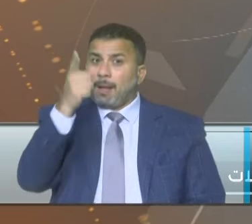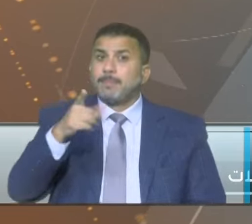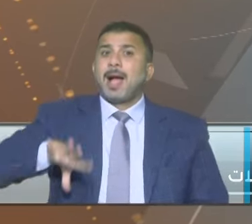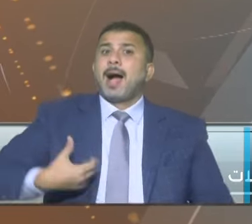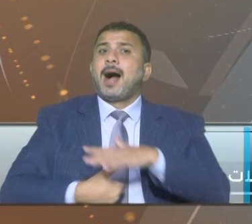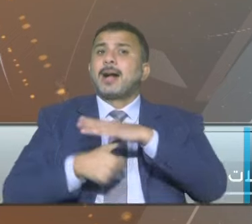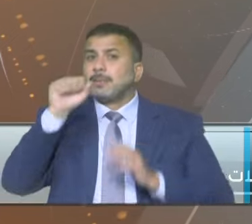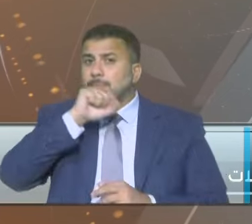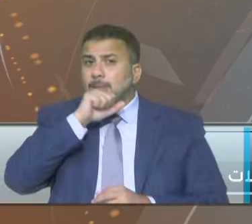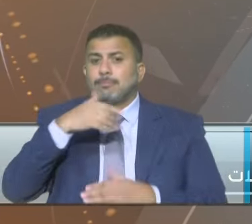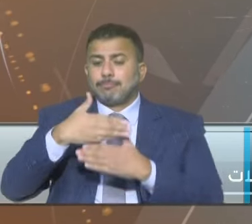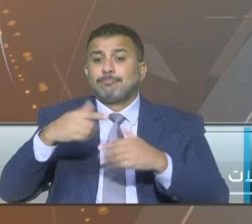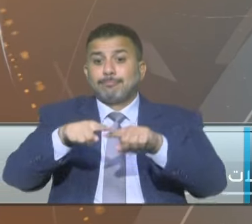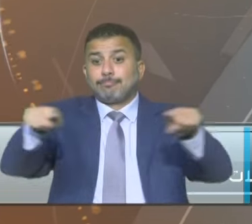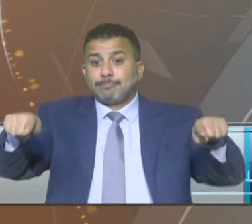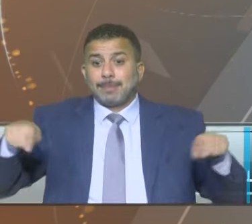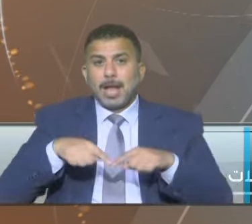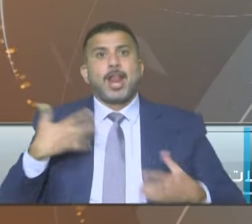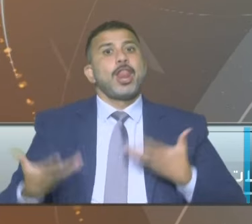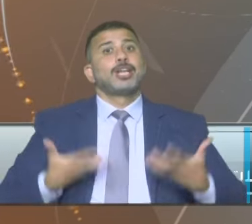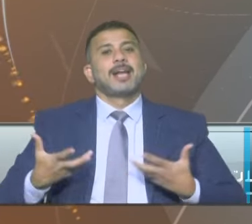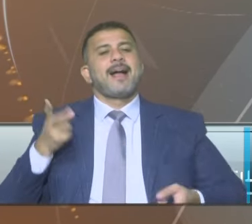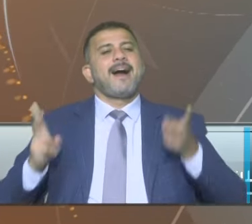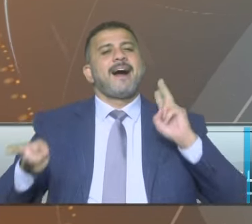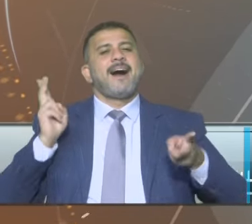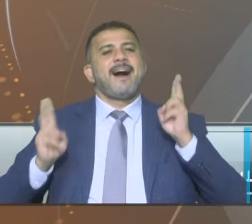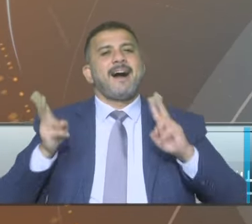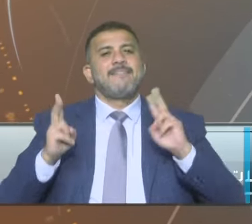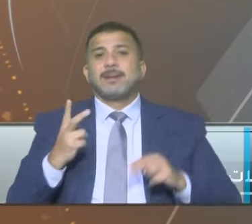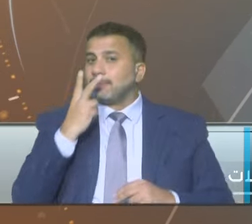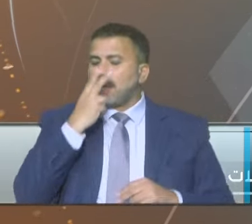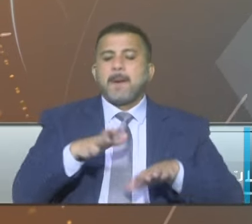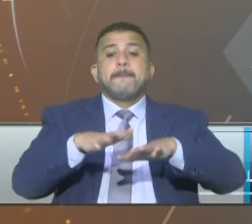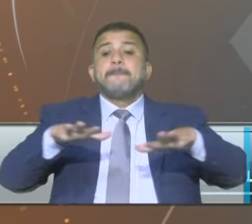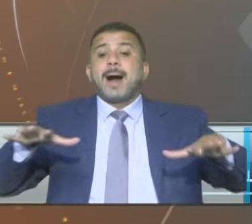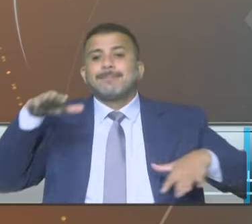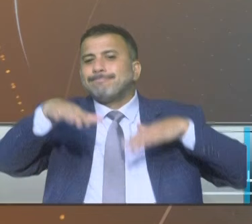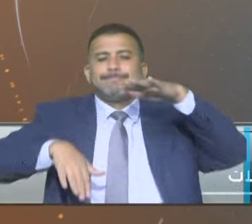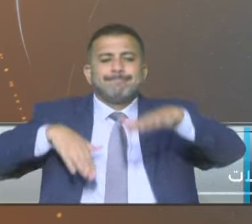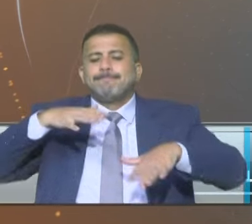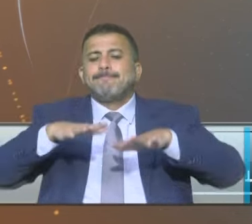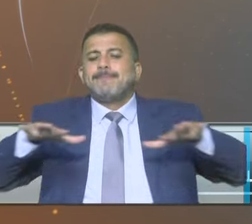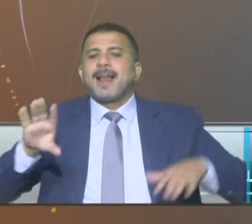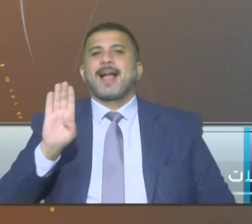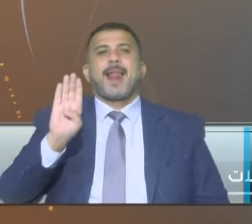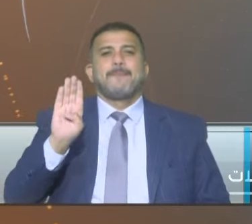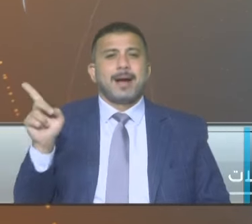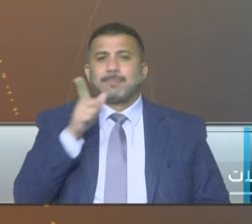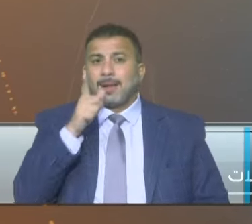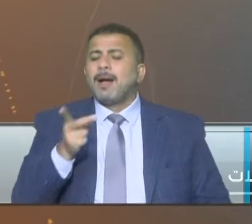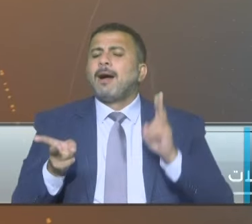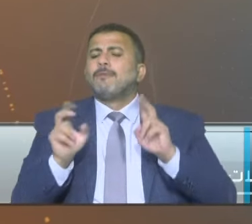حاكم شارقه بتشييد ساحه للانشطه والاحتفالات مطله على بحر كلباء لتستضيف الفعاليات